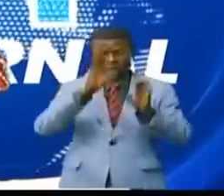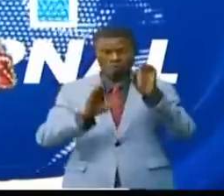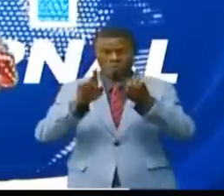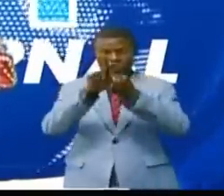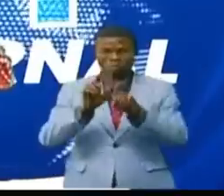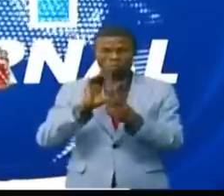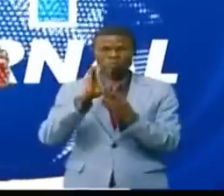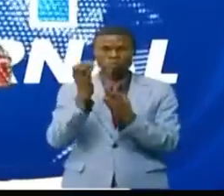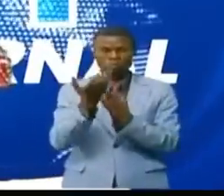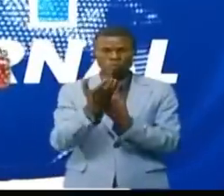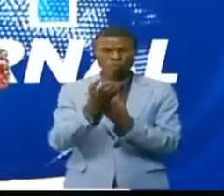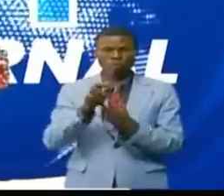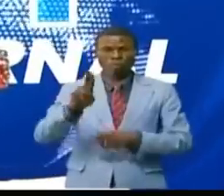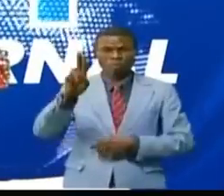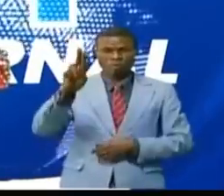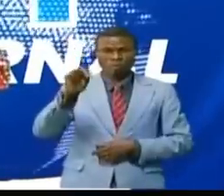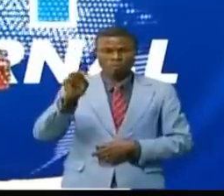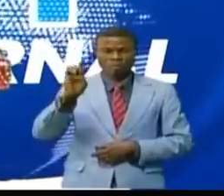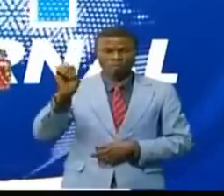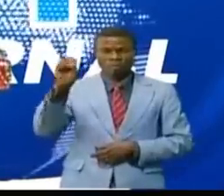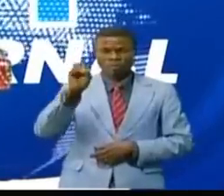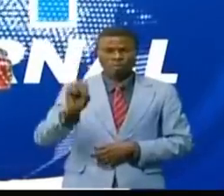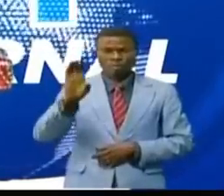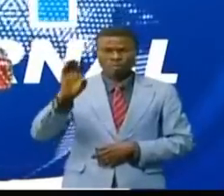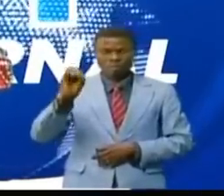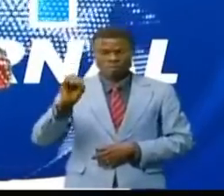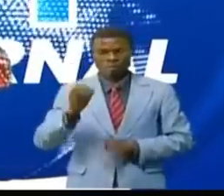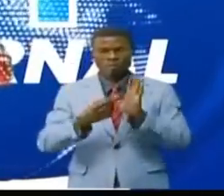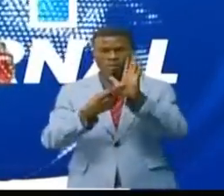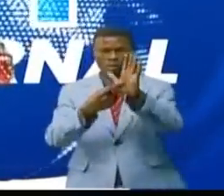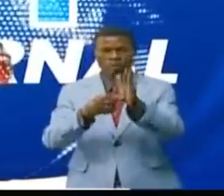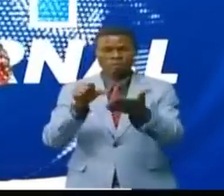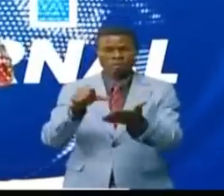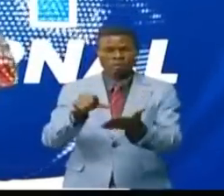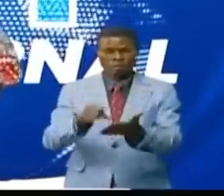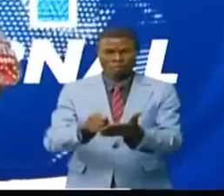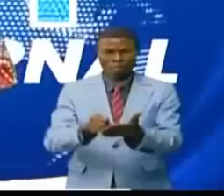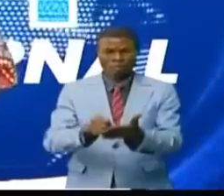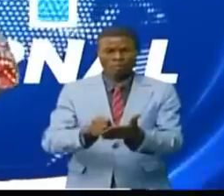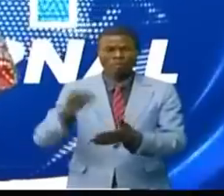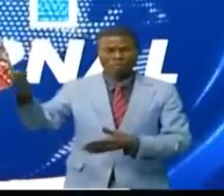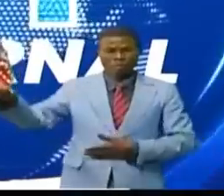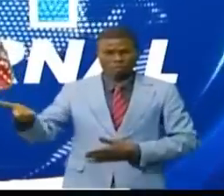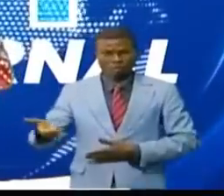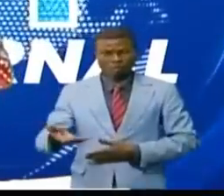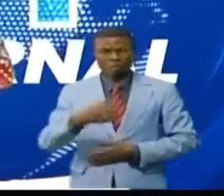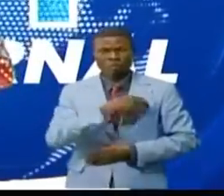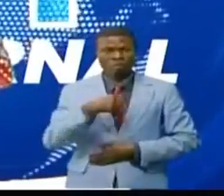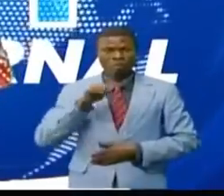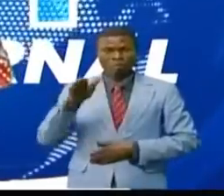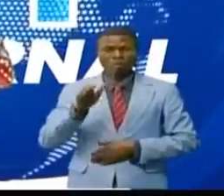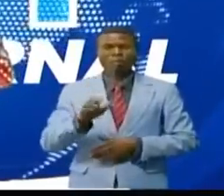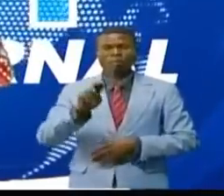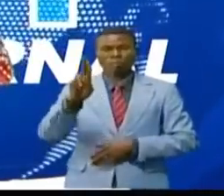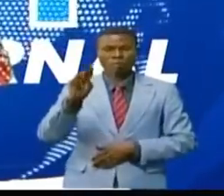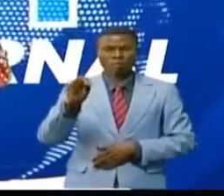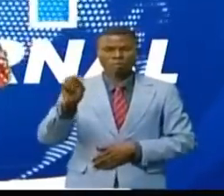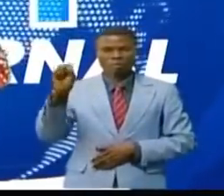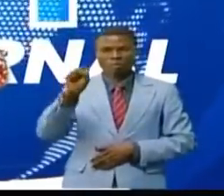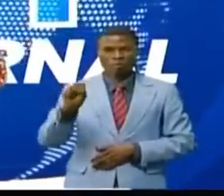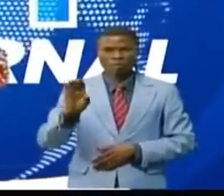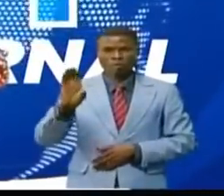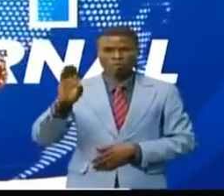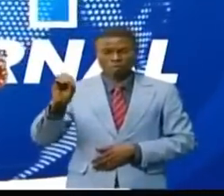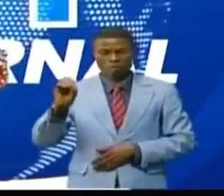culture, UNESCO, Isabelle Machik-Ruth Tshombe, a présenté ses lettres de créance à la directrice générale de l'UNESCO. C'était